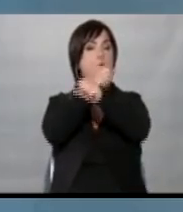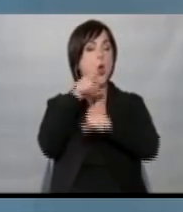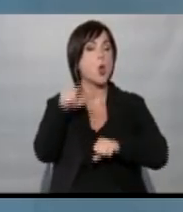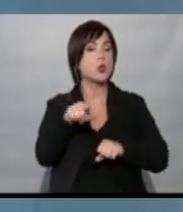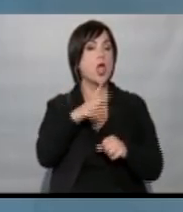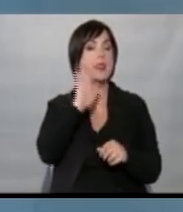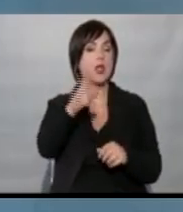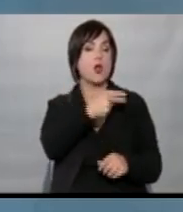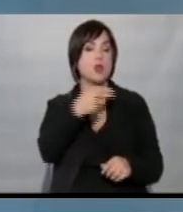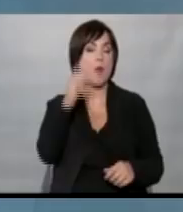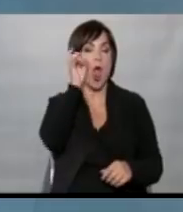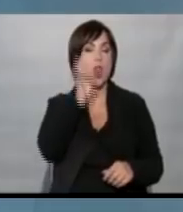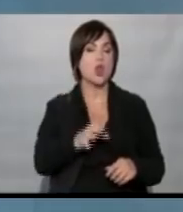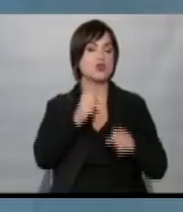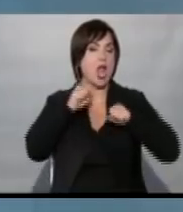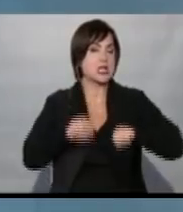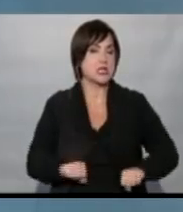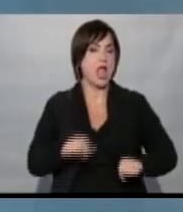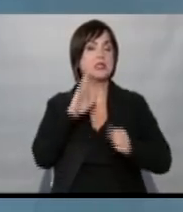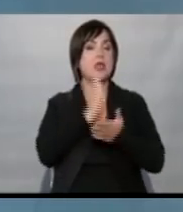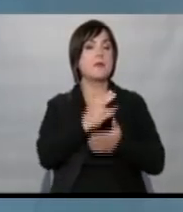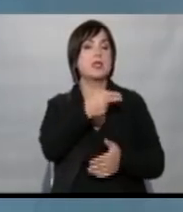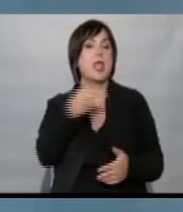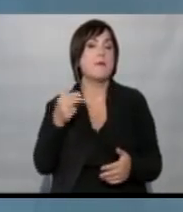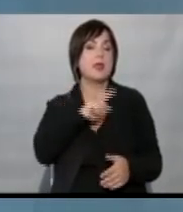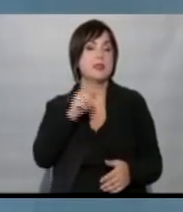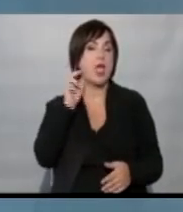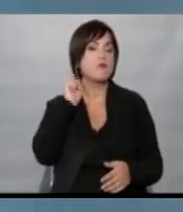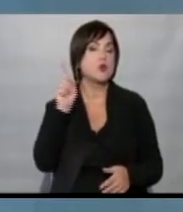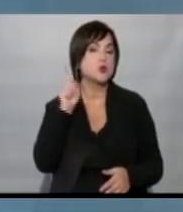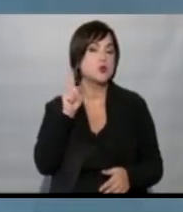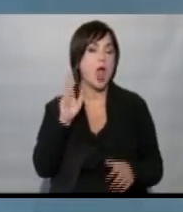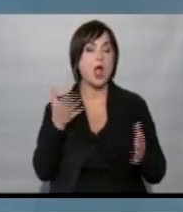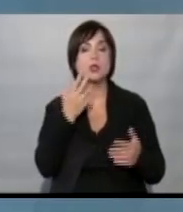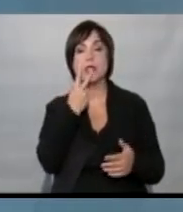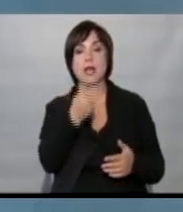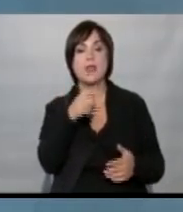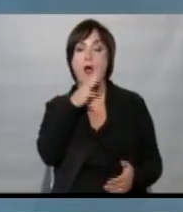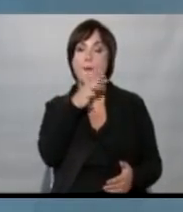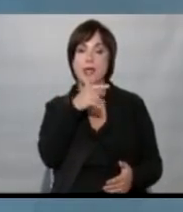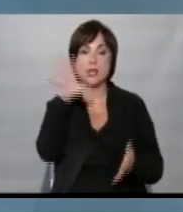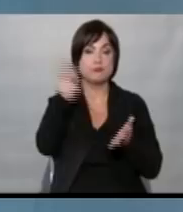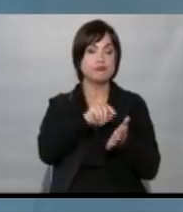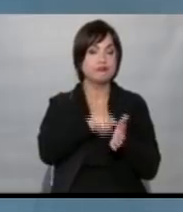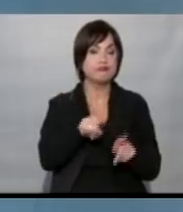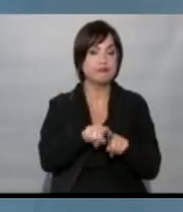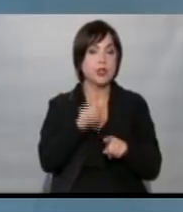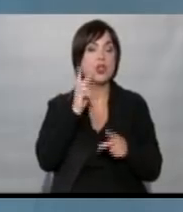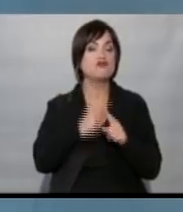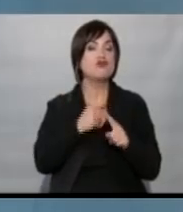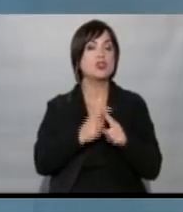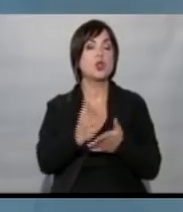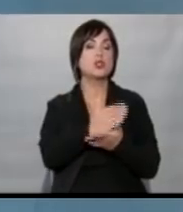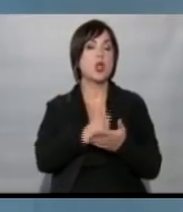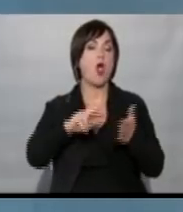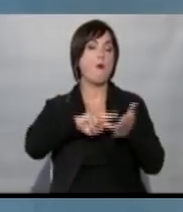тогаш, ова име на овој лош капиталист станува синоним на непослушноста, но ако се гледа во македонски контекст, и име кое често се користи